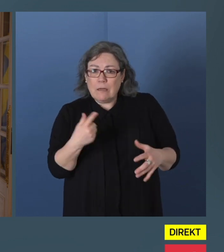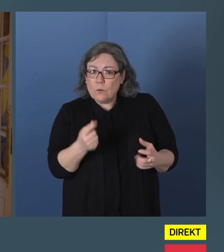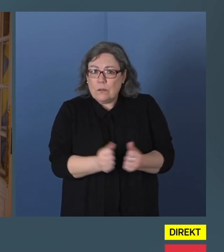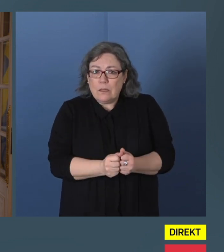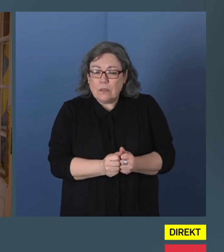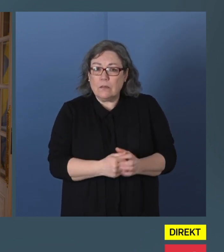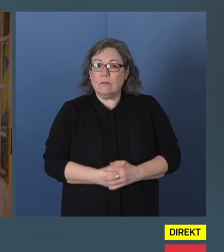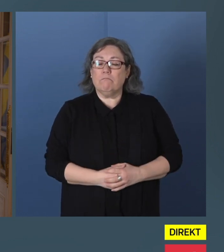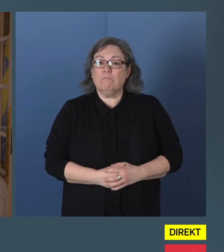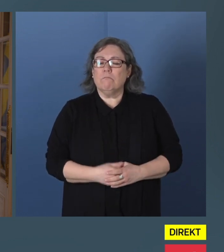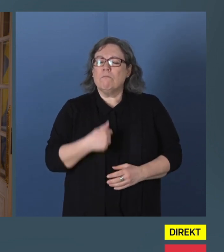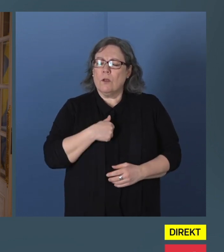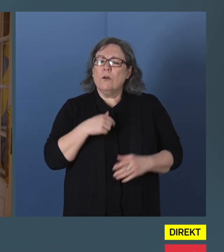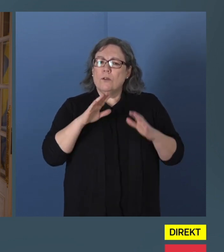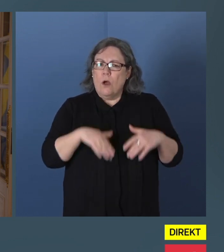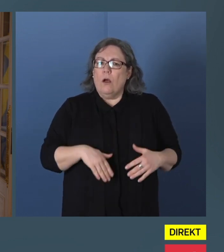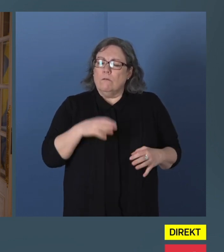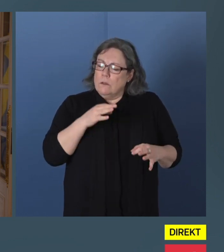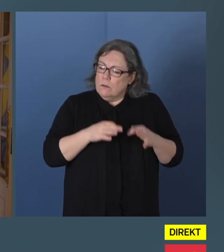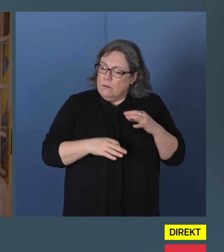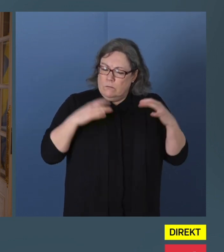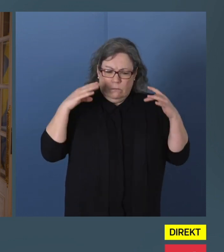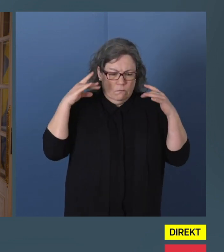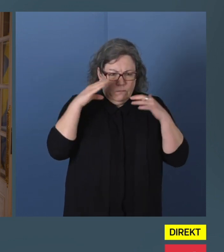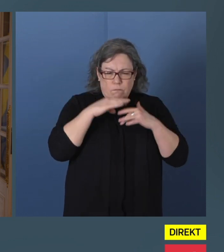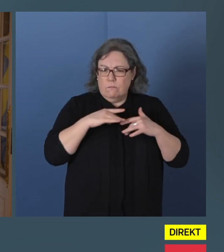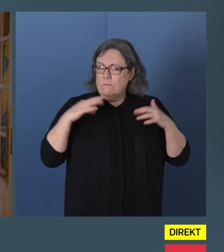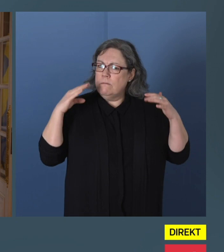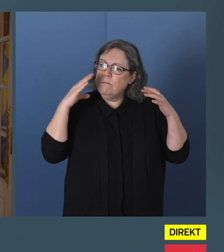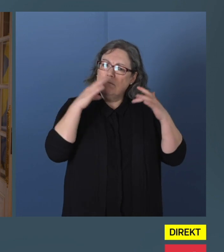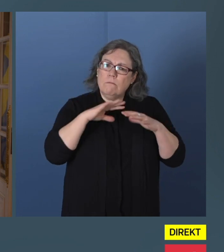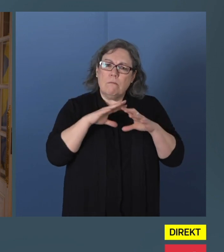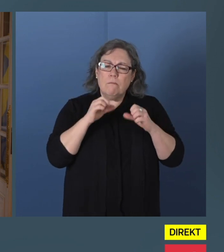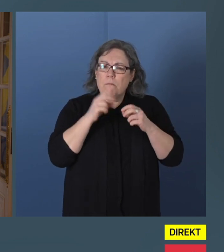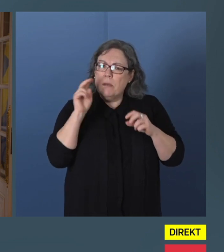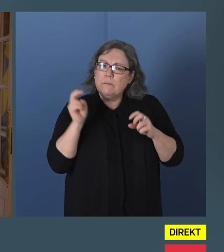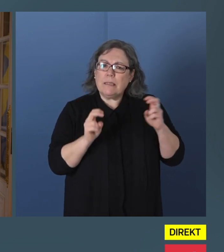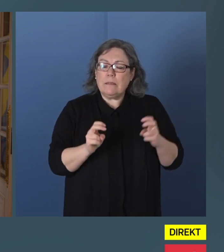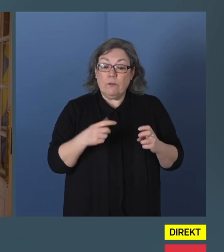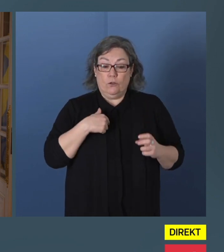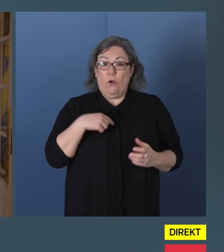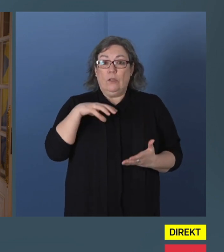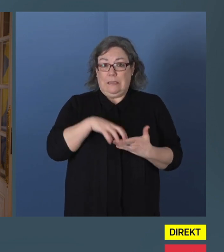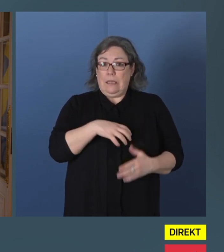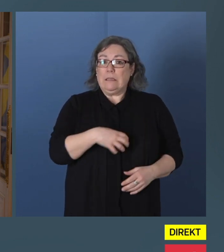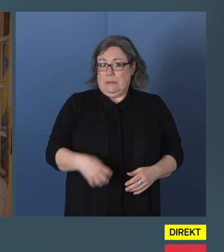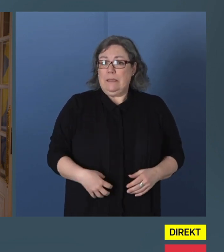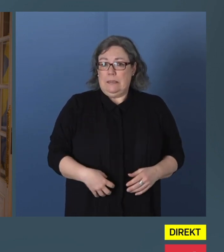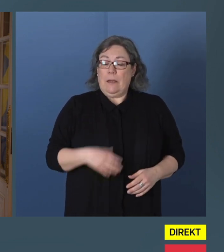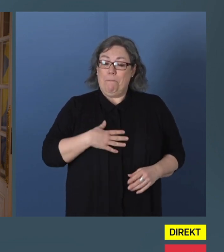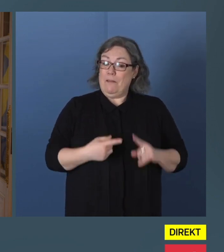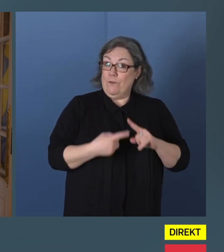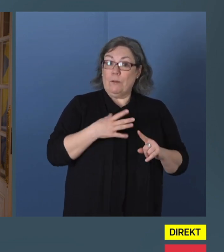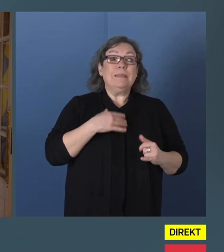Jag har noga övervägt båda perspektiven. Och som statsminister är min första och sista fråga inför sådana